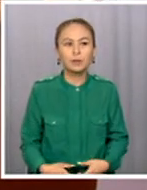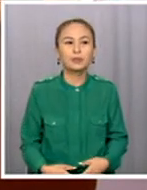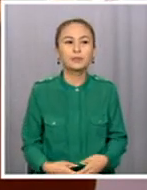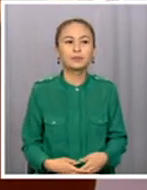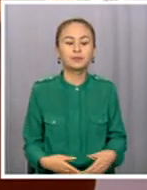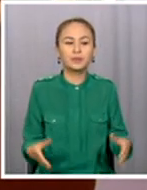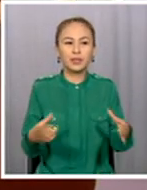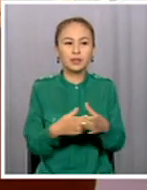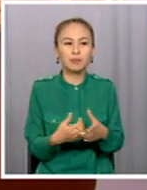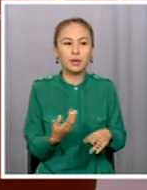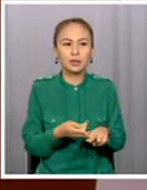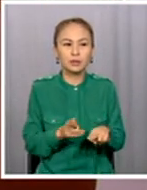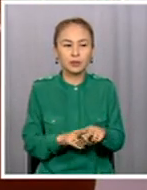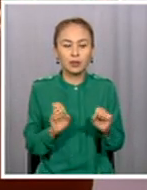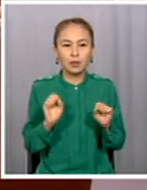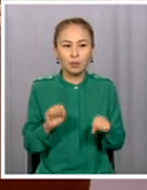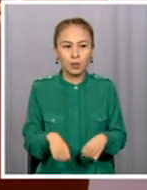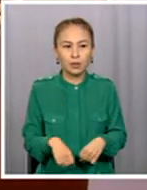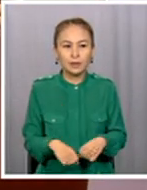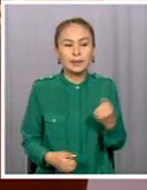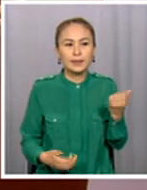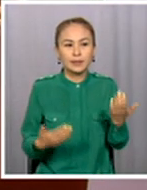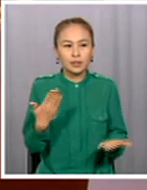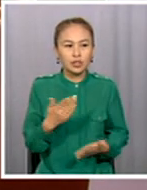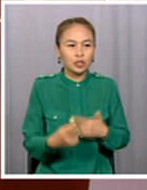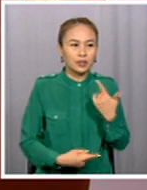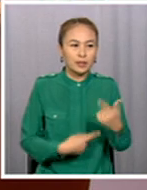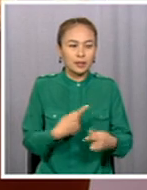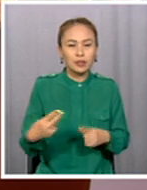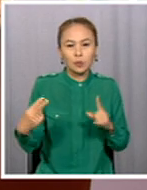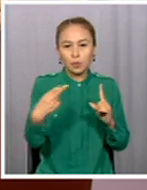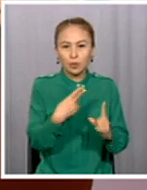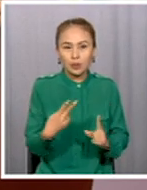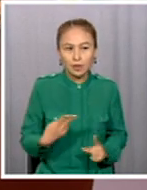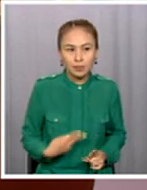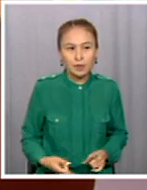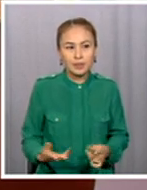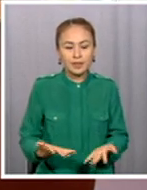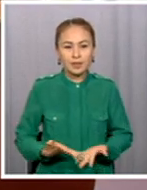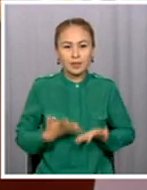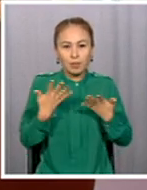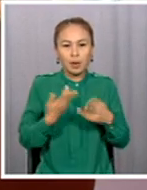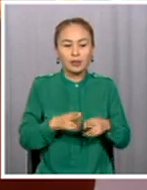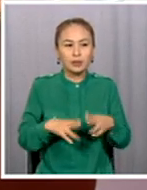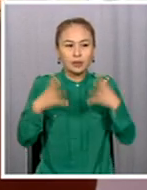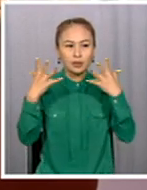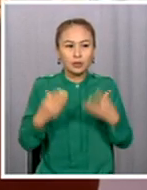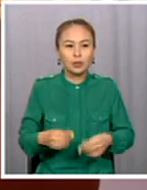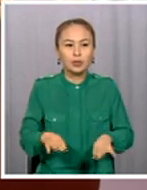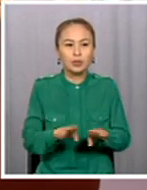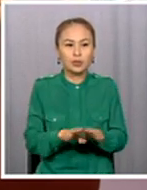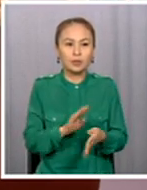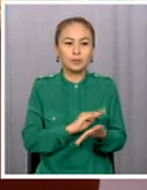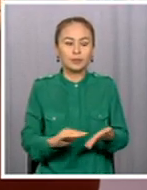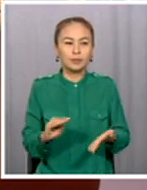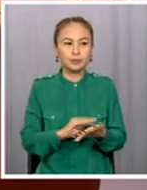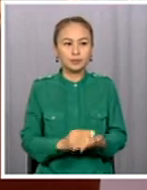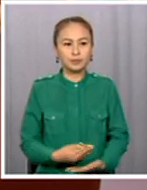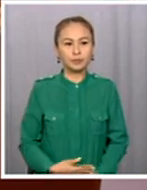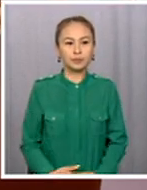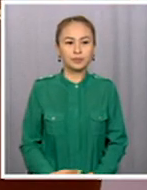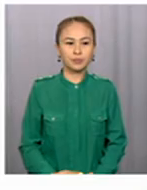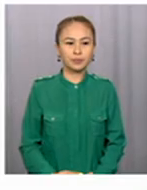Ынтымақ деп атауға болады. Ендеше келесі өлеңіміз де «Ынтымақ күні» деп аталады. Өлеңді бірге